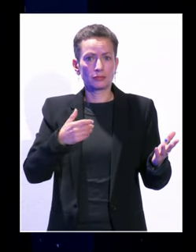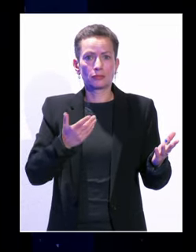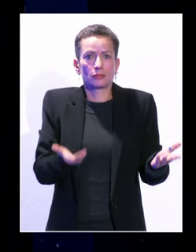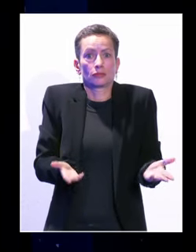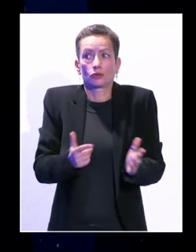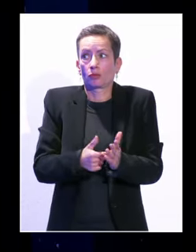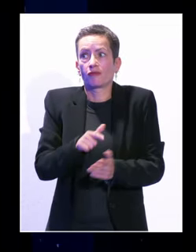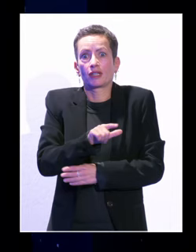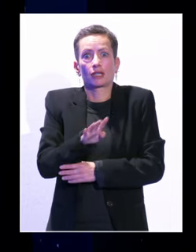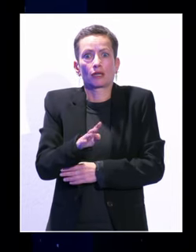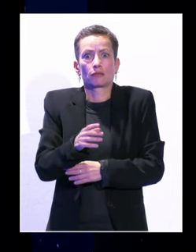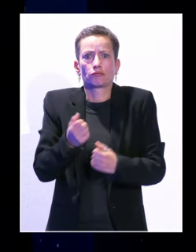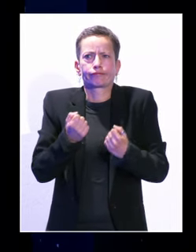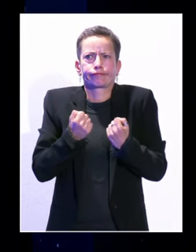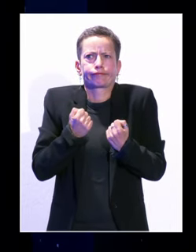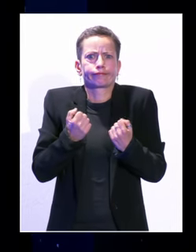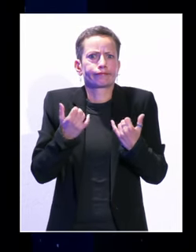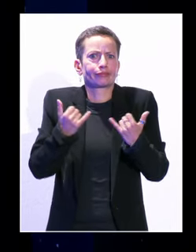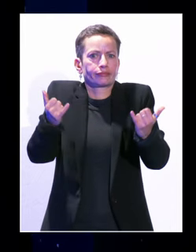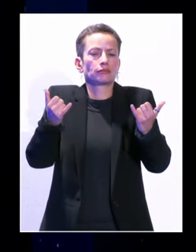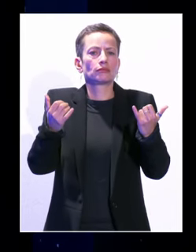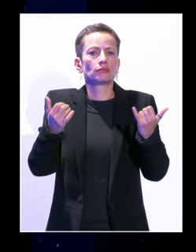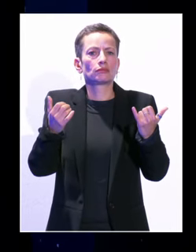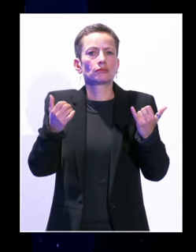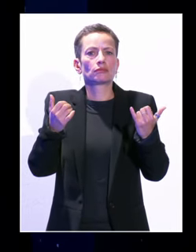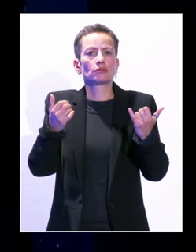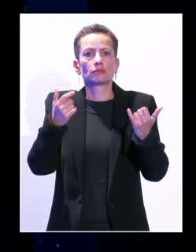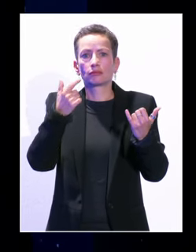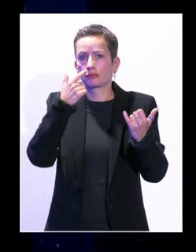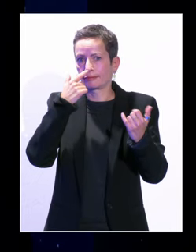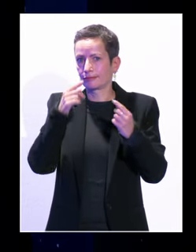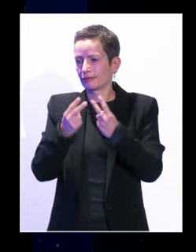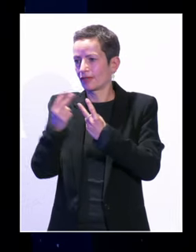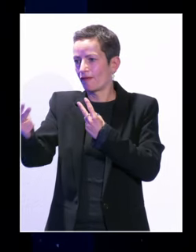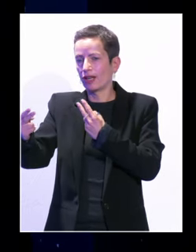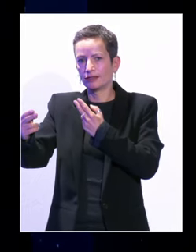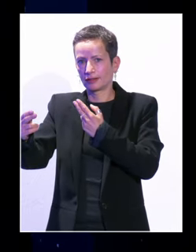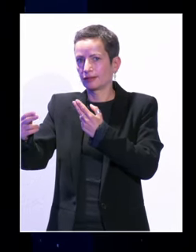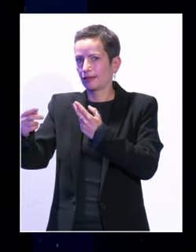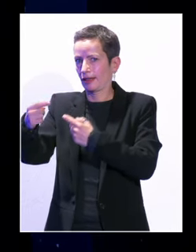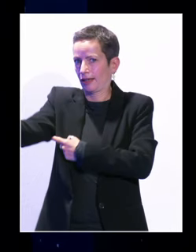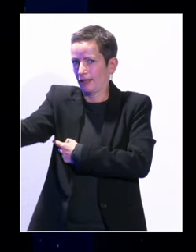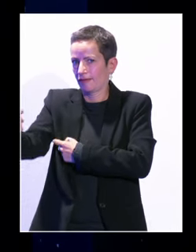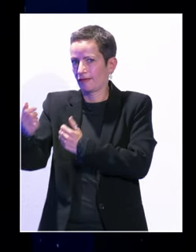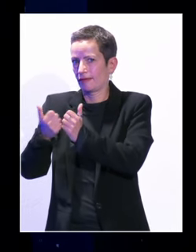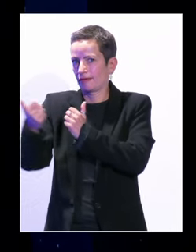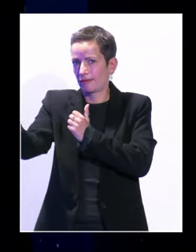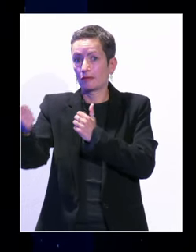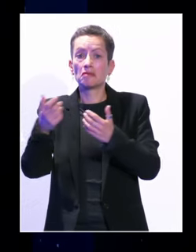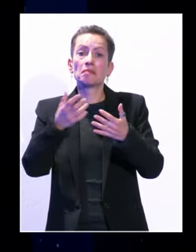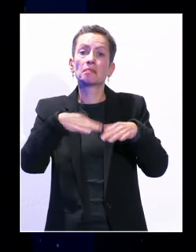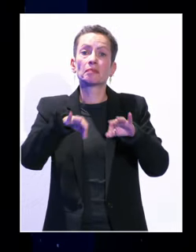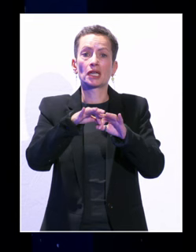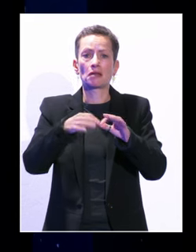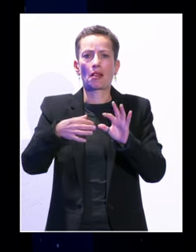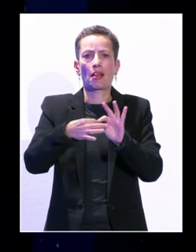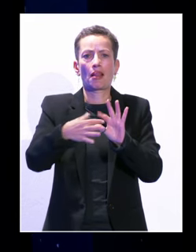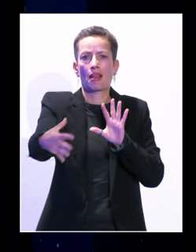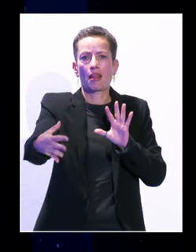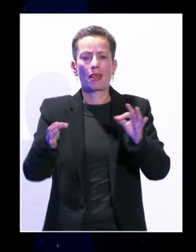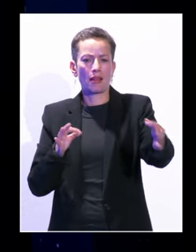juste en 2024, a sa réplique négative. Un pays désuni, rien de bon ne peut lui